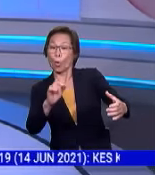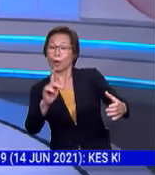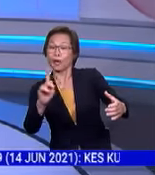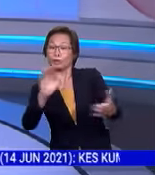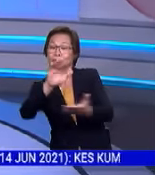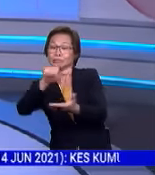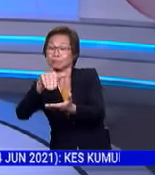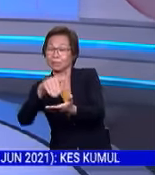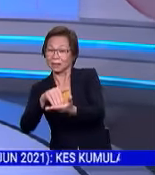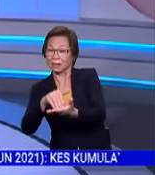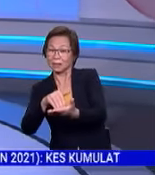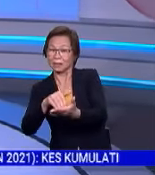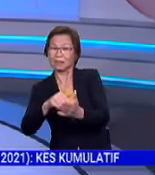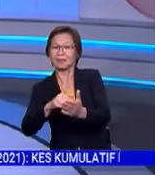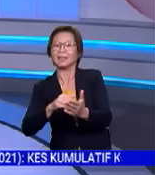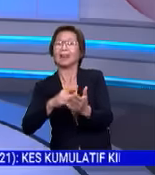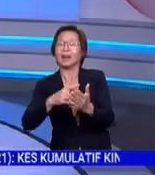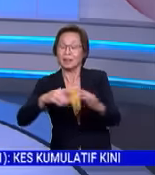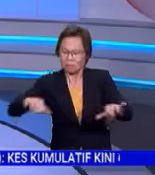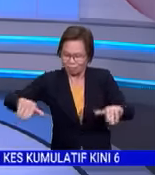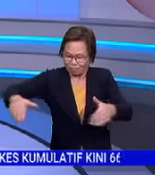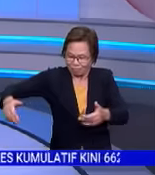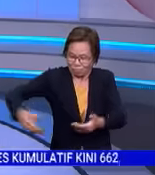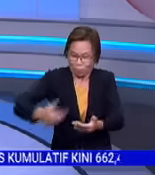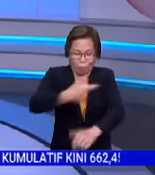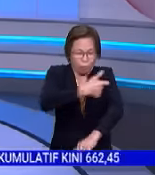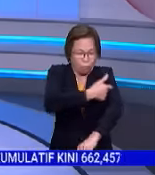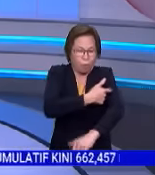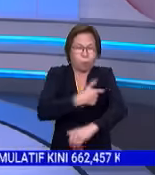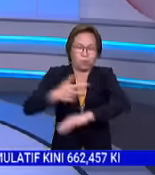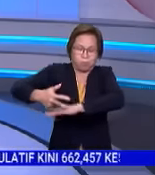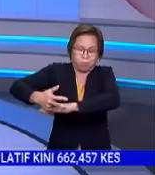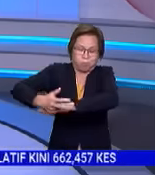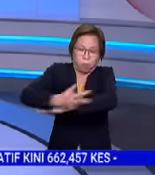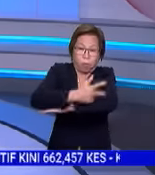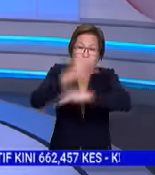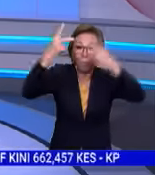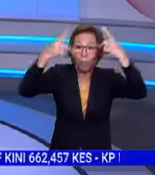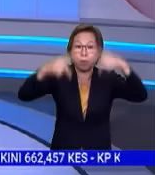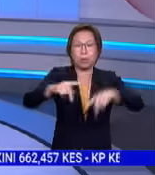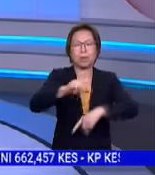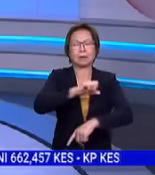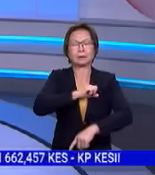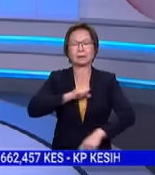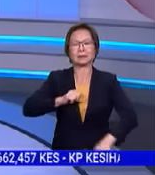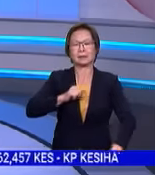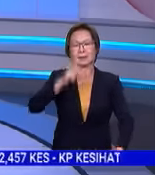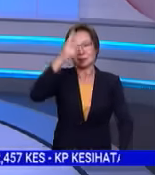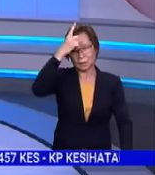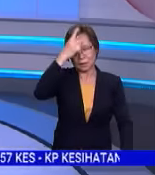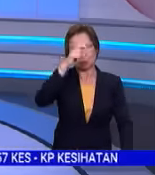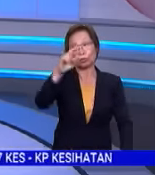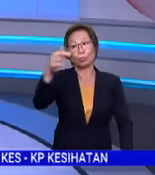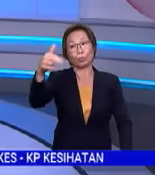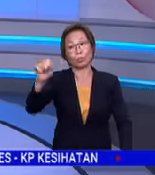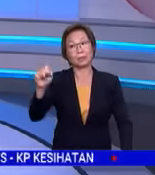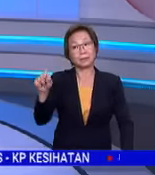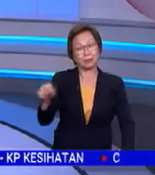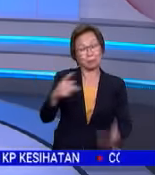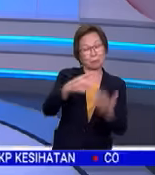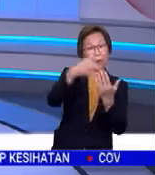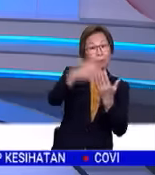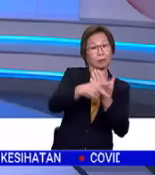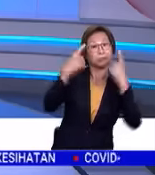inisiatif memperkenalkan program vaksinasi secara pandu lalu. Menurut Presidennya, Senator Datuk Ras Adi Barazi, program